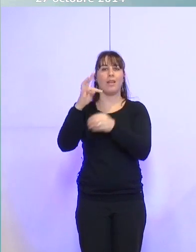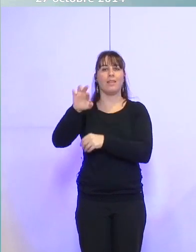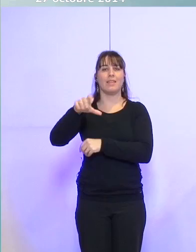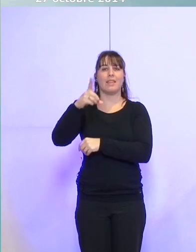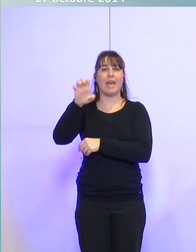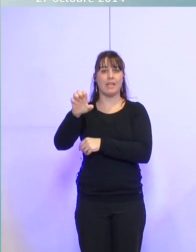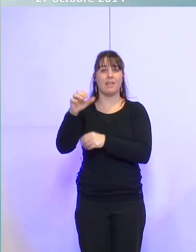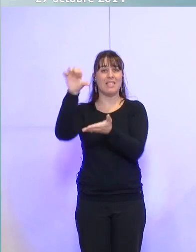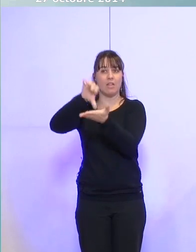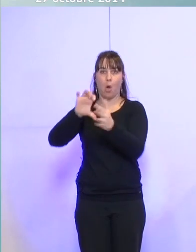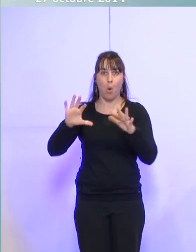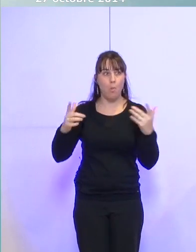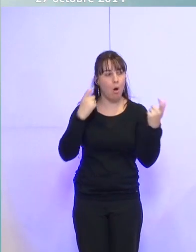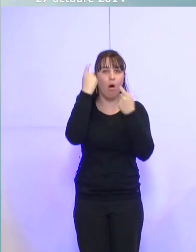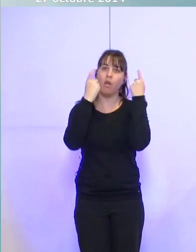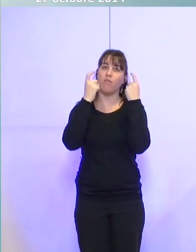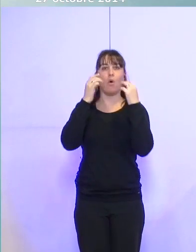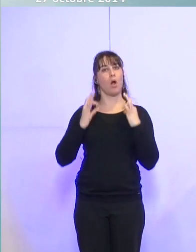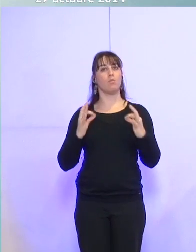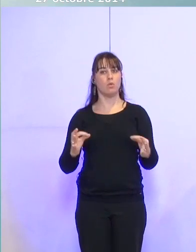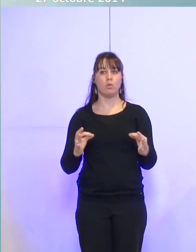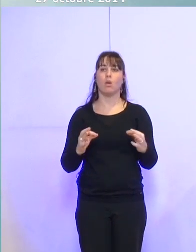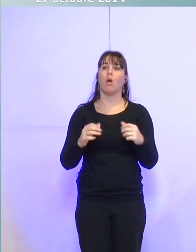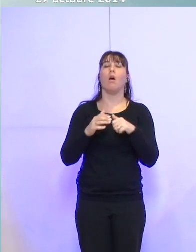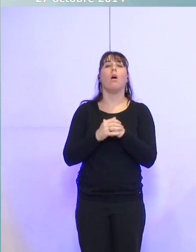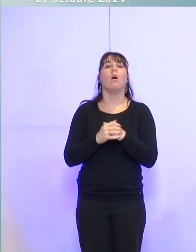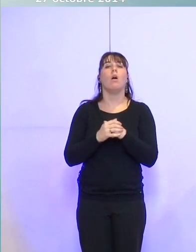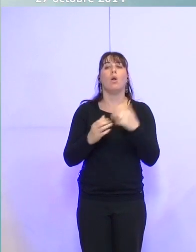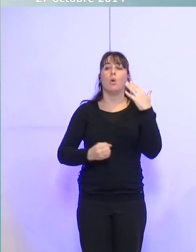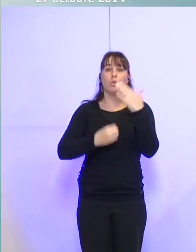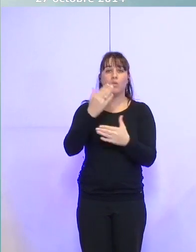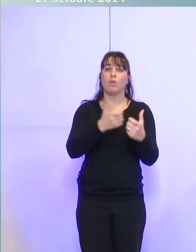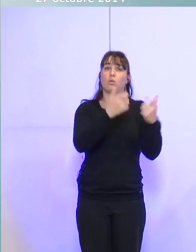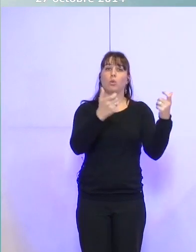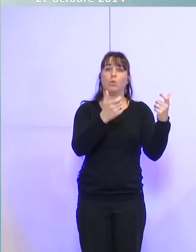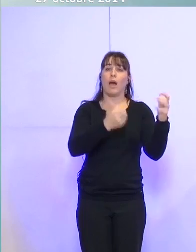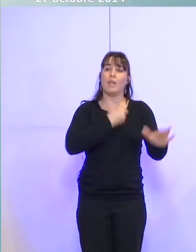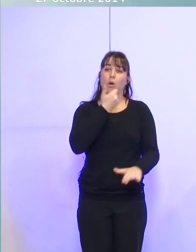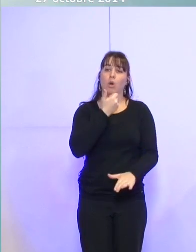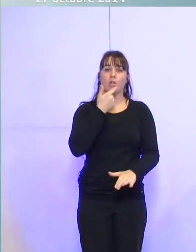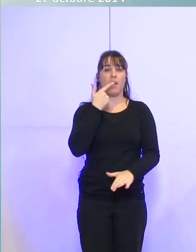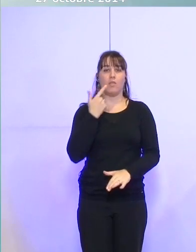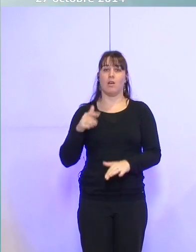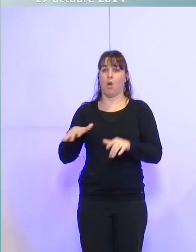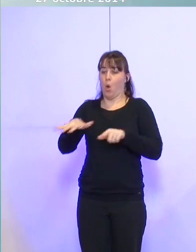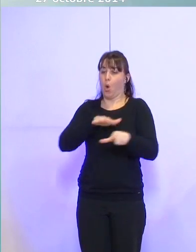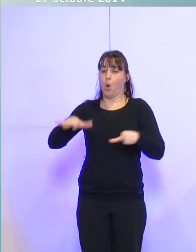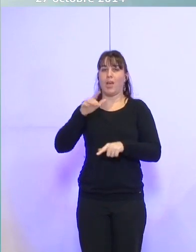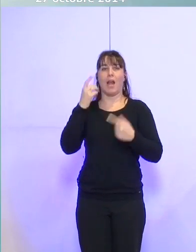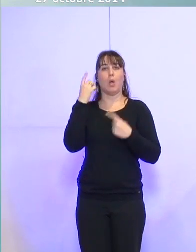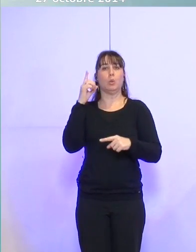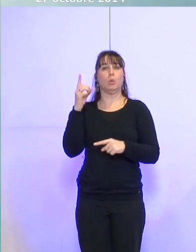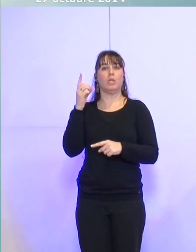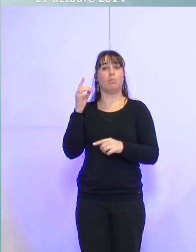prospective? Alpexpo, le bureau des congrès métropolitains ou une structure indépendante financée par les acteurs locaux du tourisme